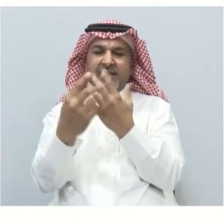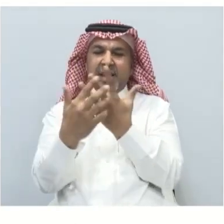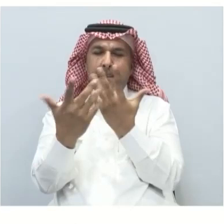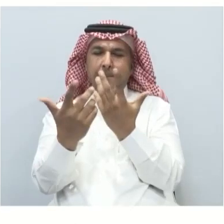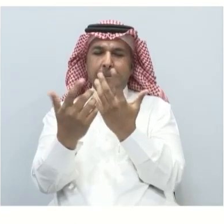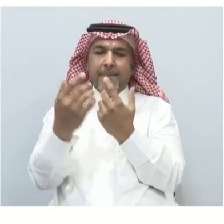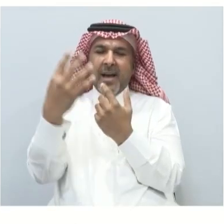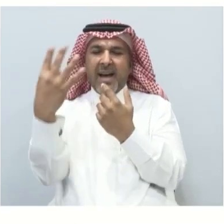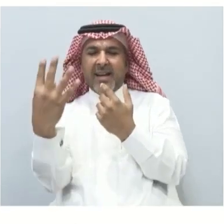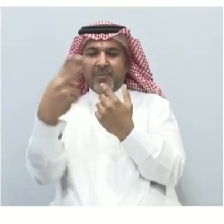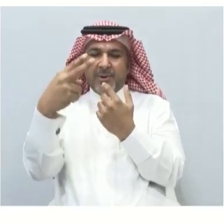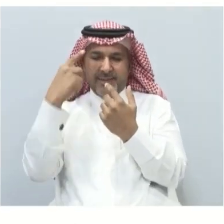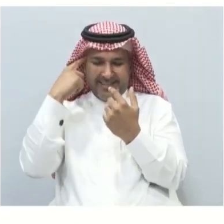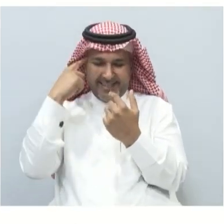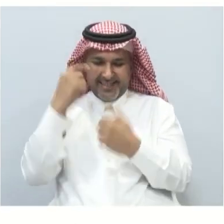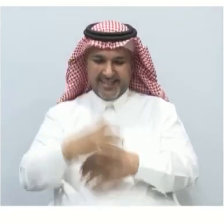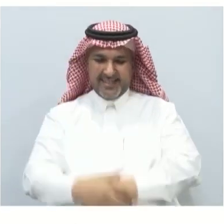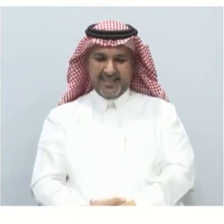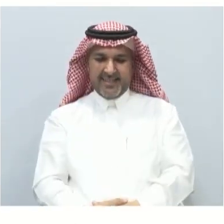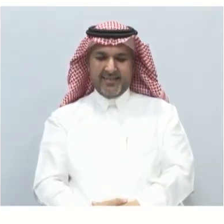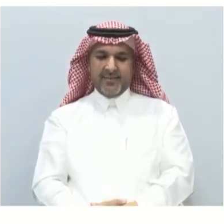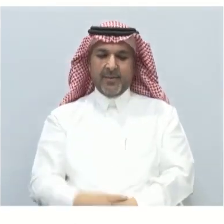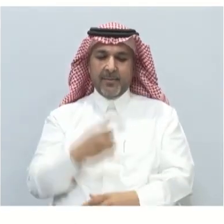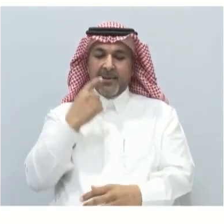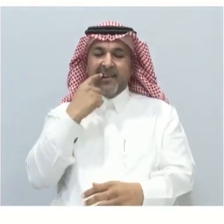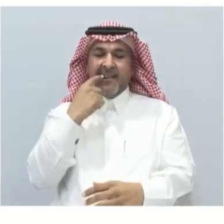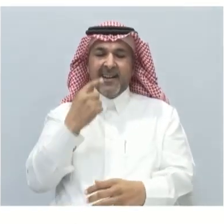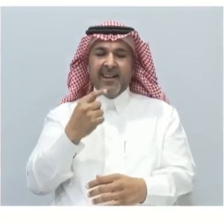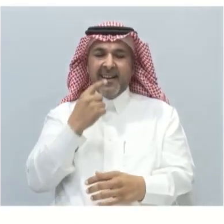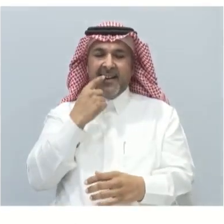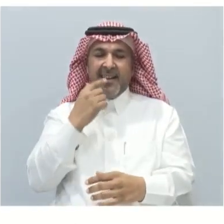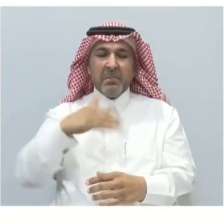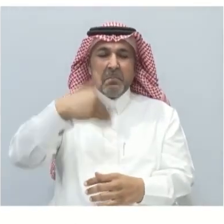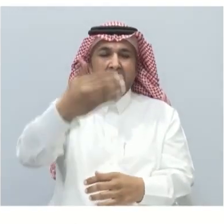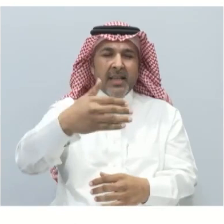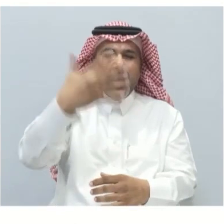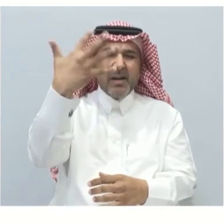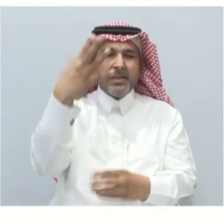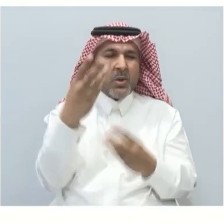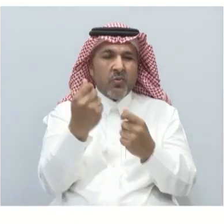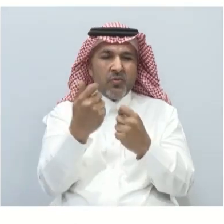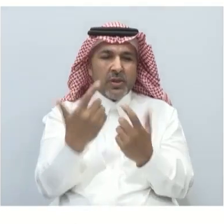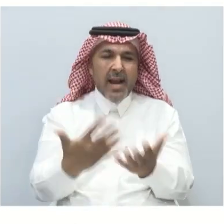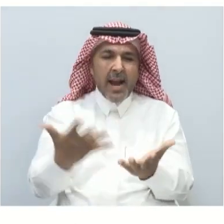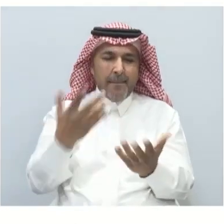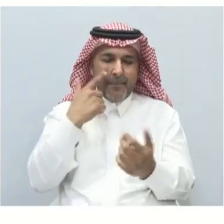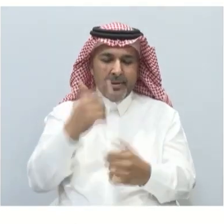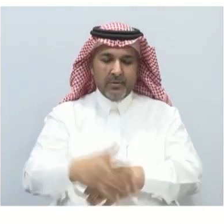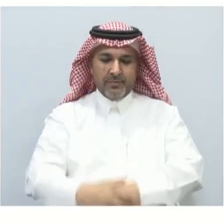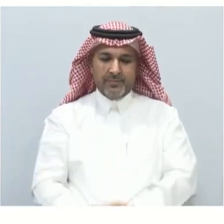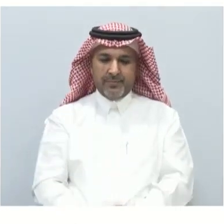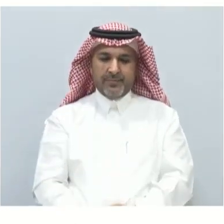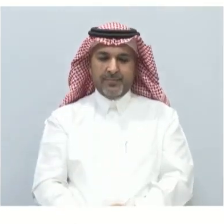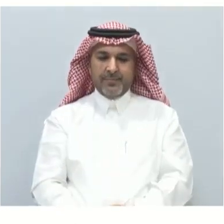ويبغى هو الربح بعد خمس سنوات فبالتالي بنكتب القاعده من يذكرنا في القانون